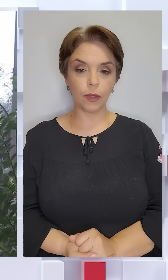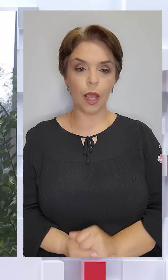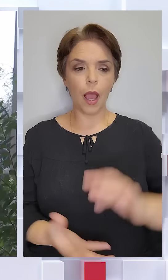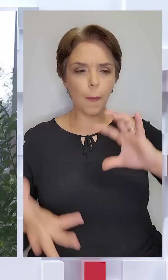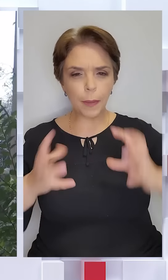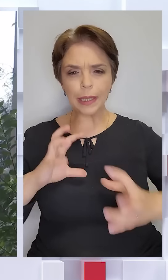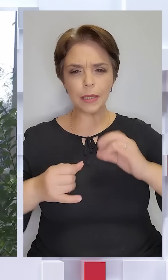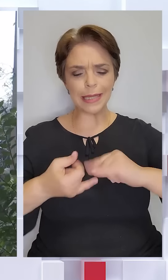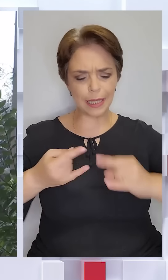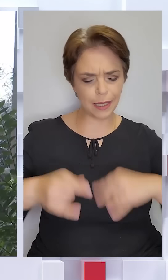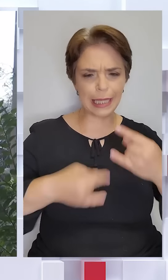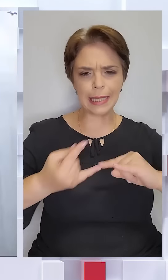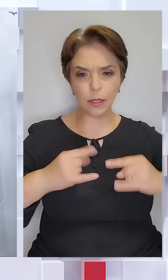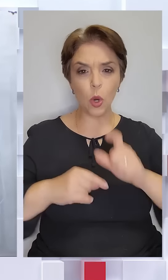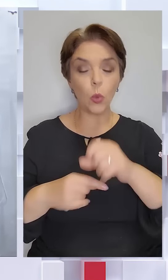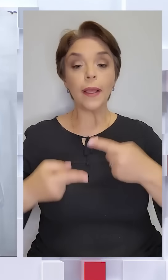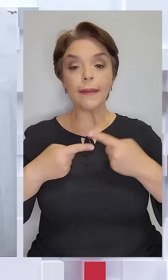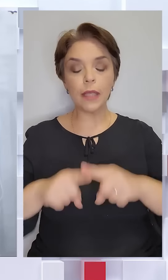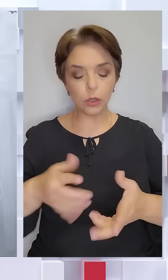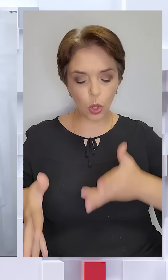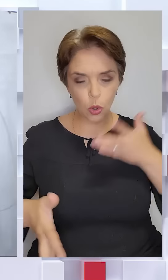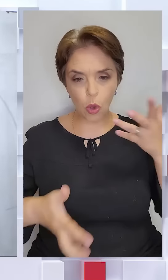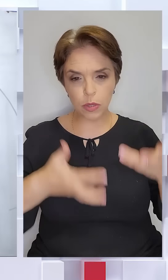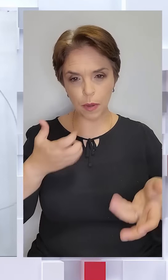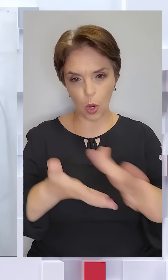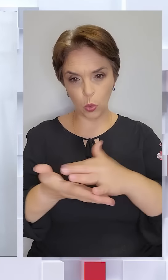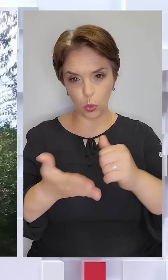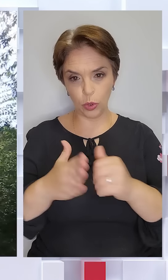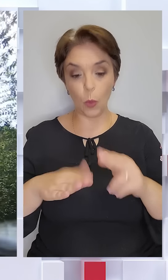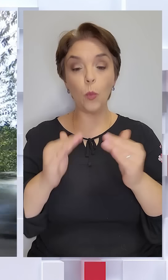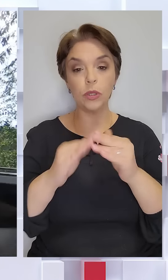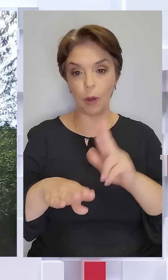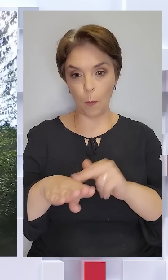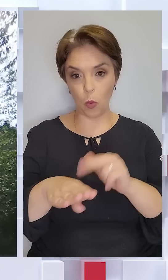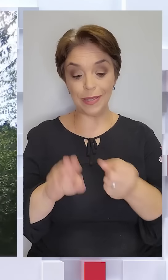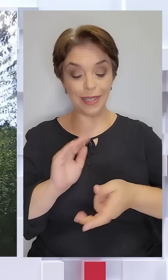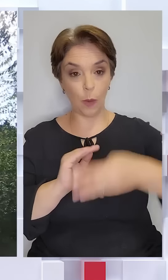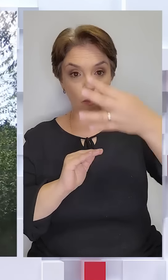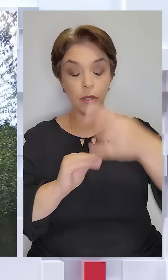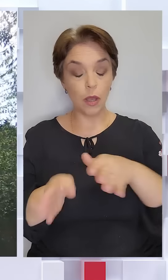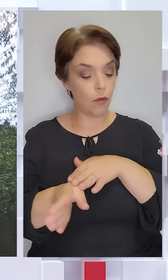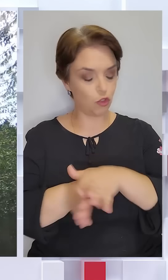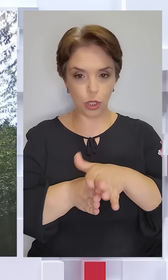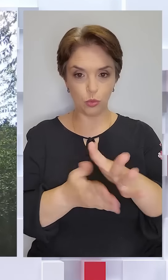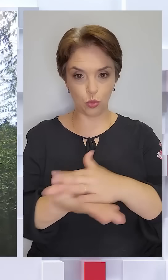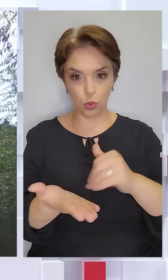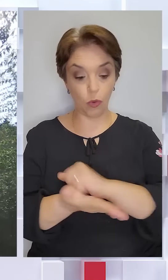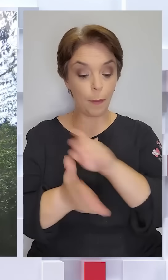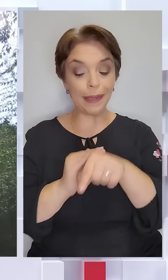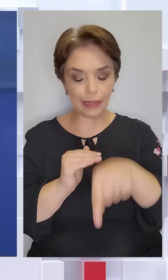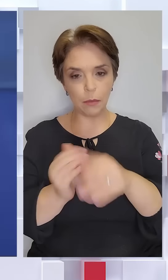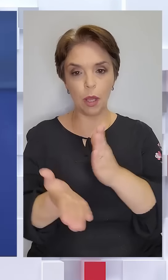За брилою, цеглина за цеглиною, люди і техніка розбирають руїни будівлі поліції. Кілька поверхів її ущент зруйновані. Під